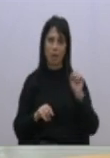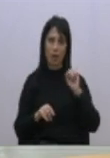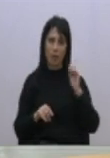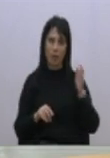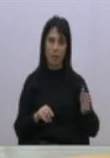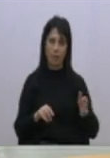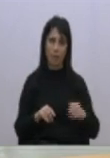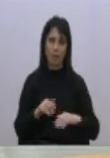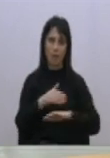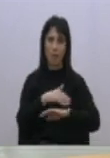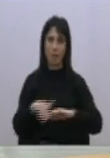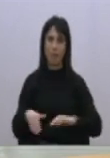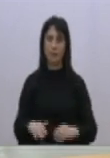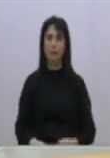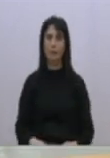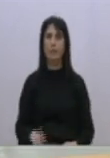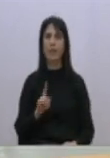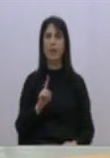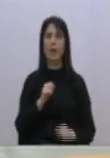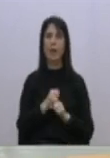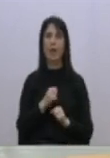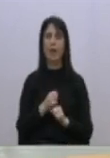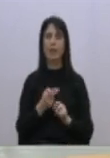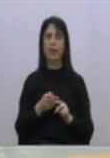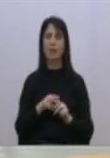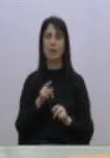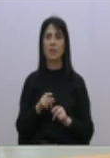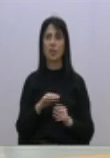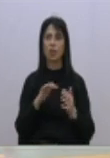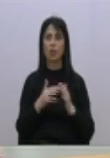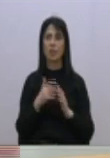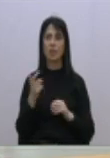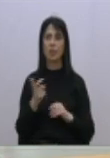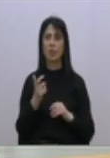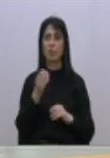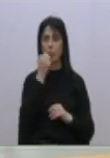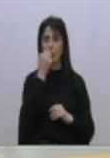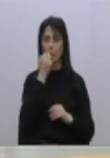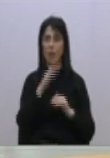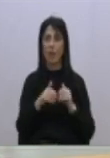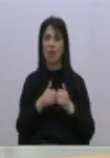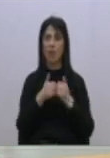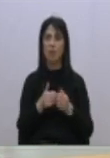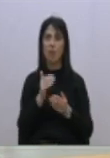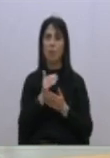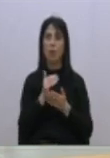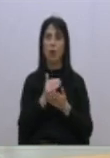აფხაზეთთან საოკუპაციო ხაზთან, რა გააკეთეთ იმისთვის, რომ სოფლის მეურნეობის პროდუქციის ხელშეწყობი